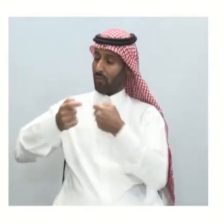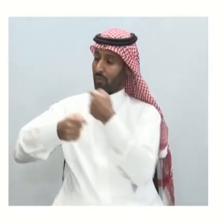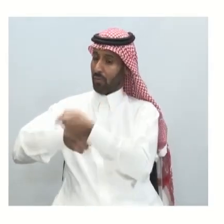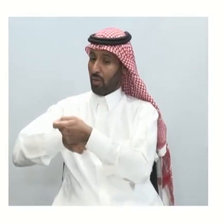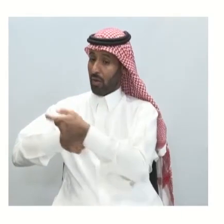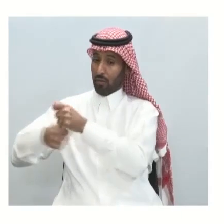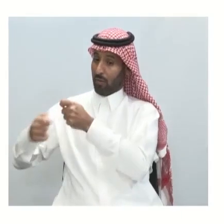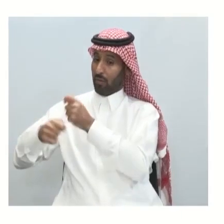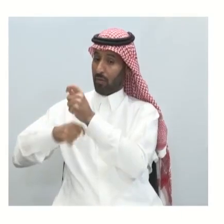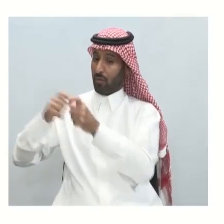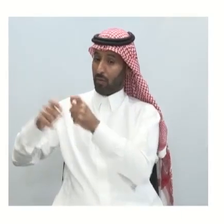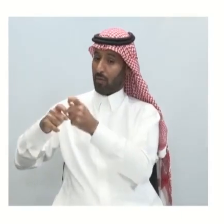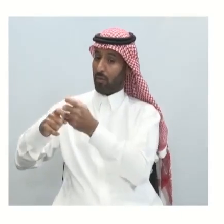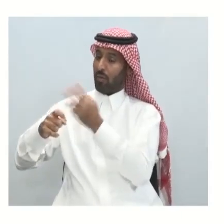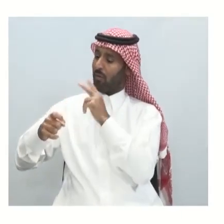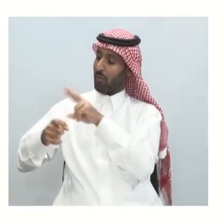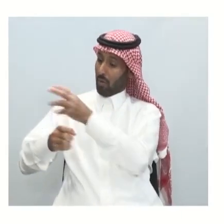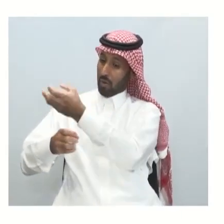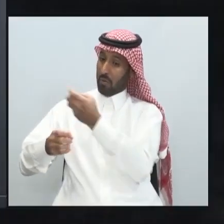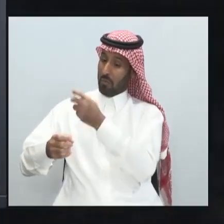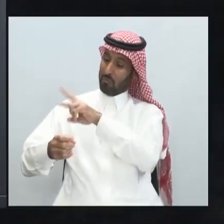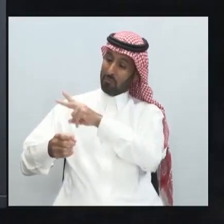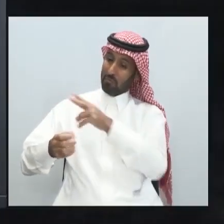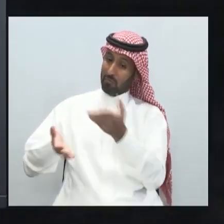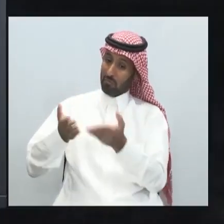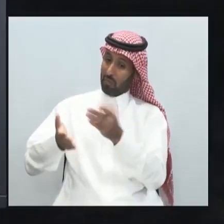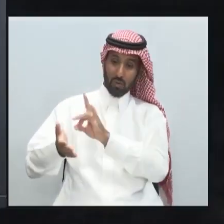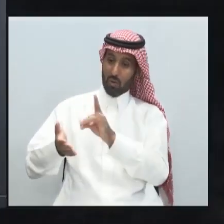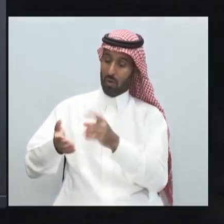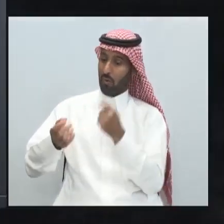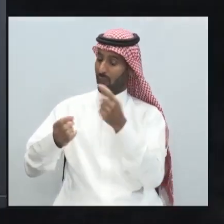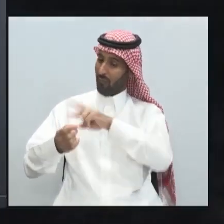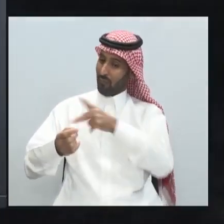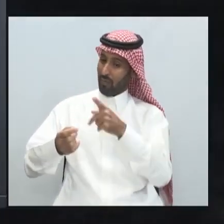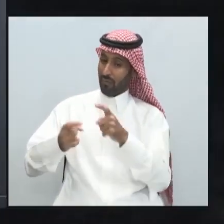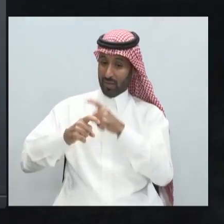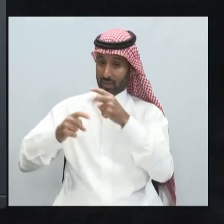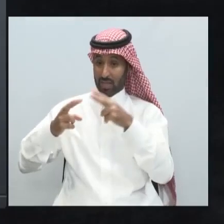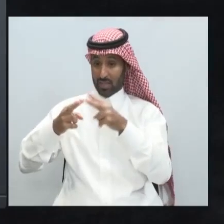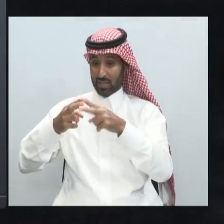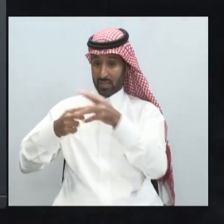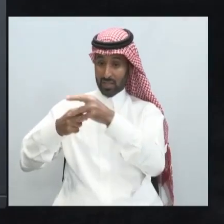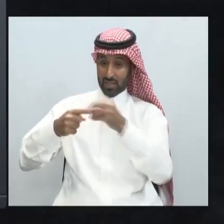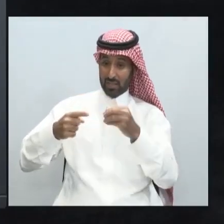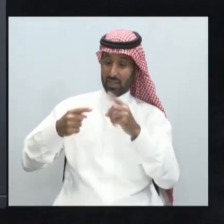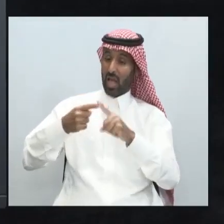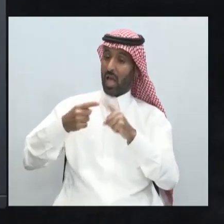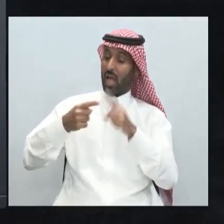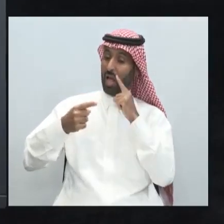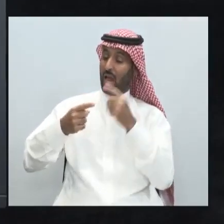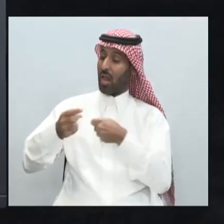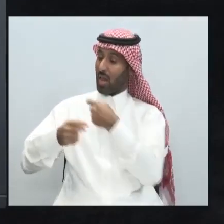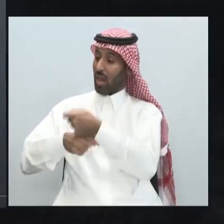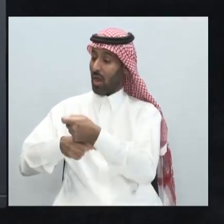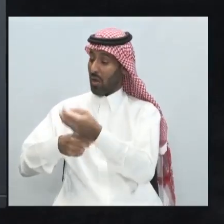بالالكترونات متساويه معناه ان هناك فرق في الكهروسالبيه بعضها العناصر ستكون